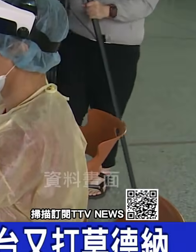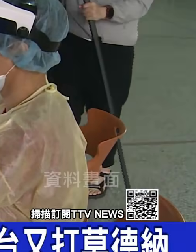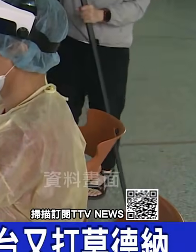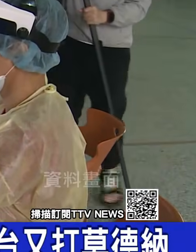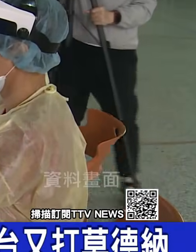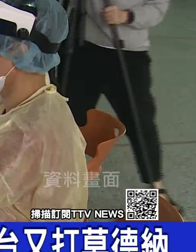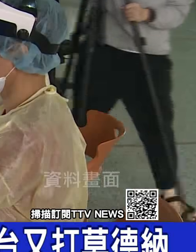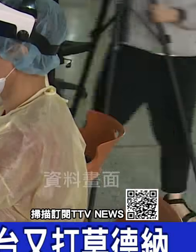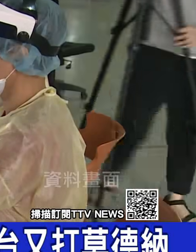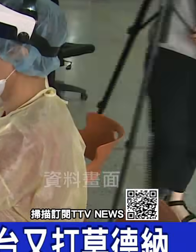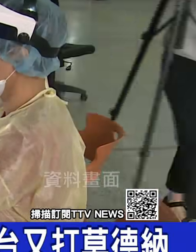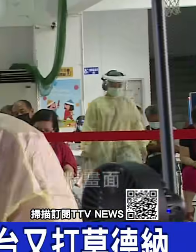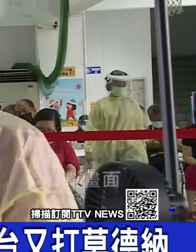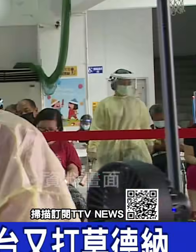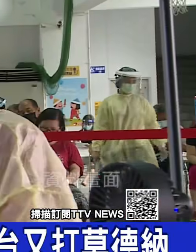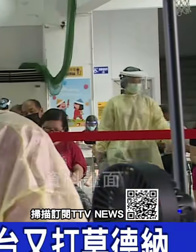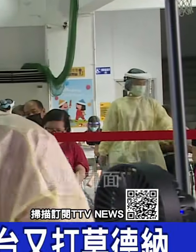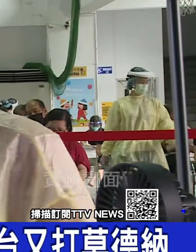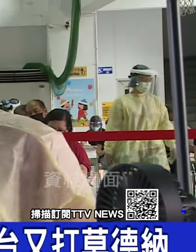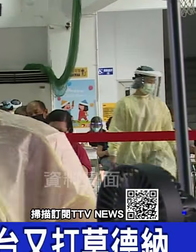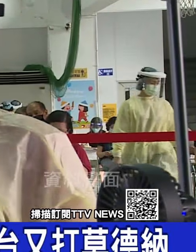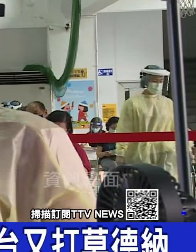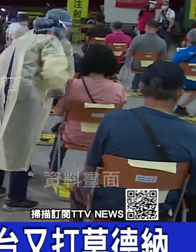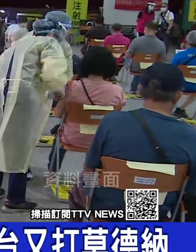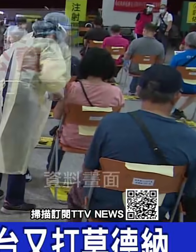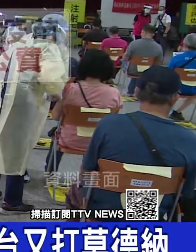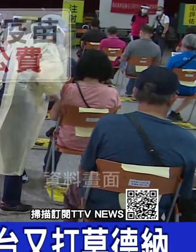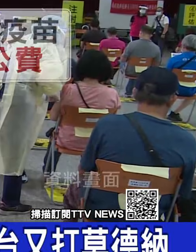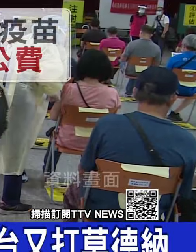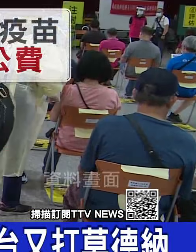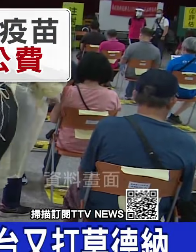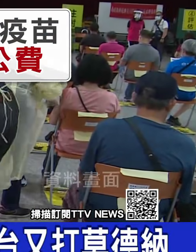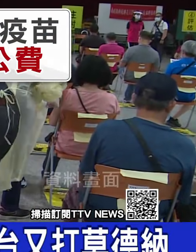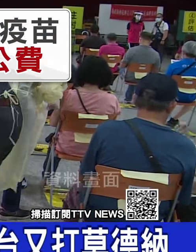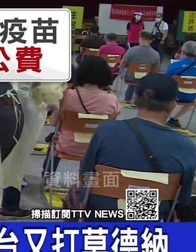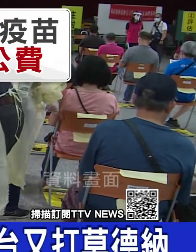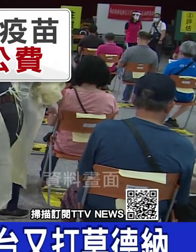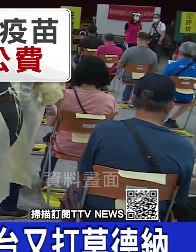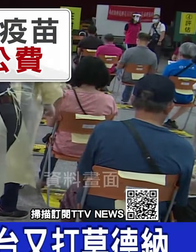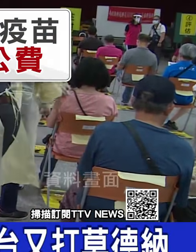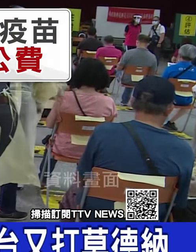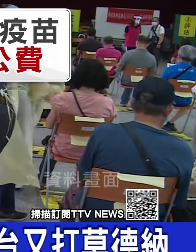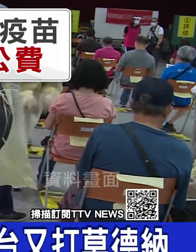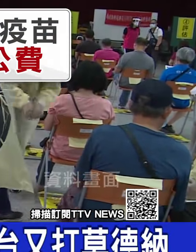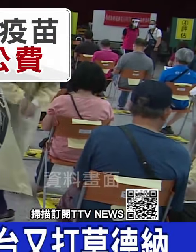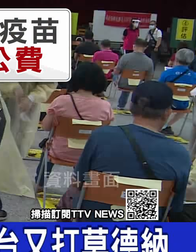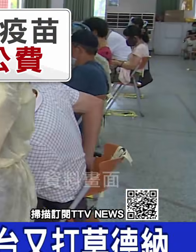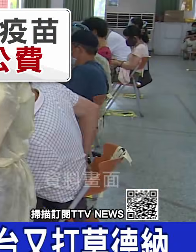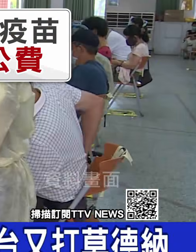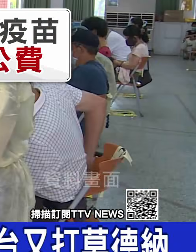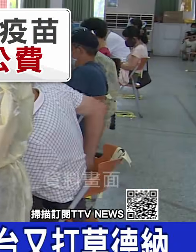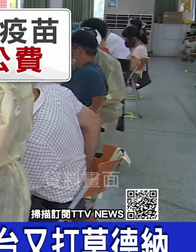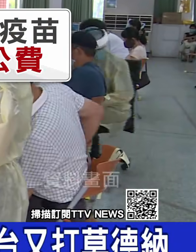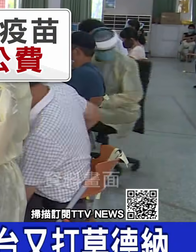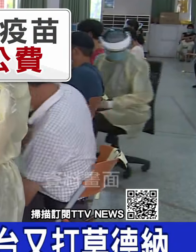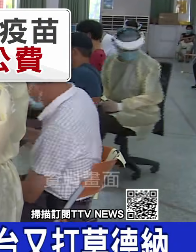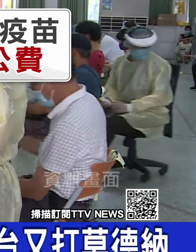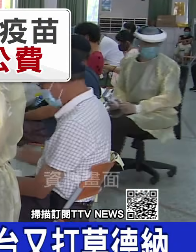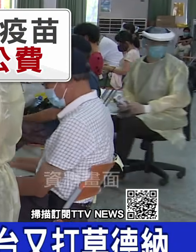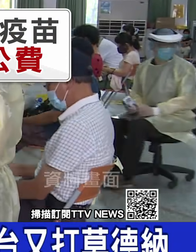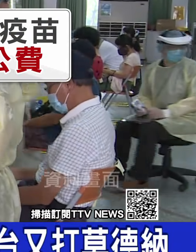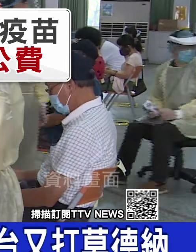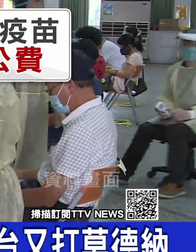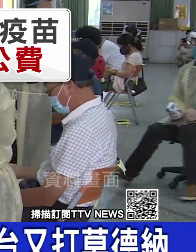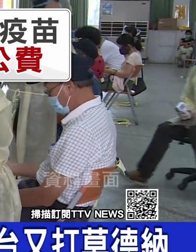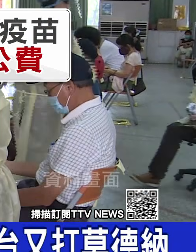打 BNT， 三周后由于国内不知道男子曾在国外接种疫苗，7月2号又依照年龄排序公费帮他注射